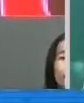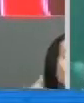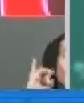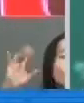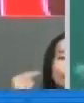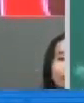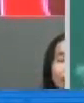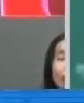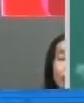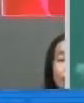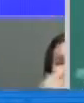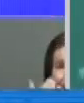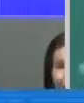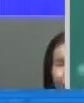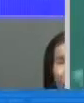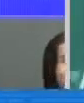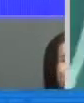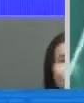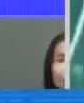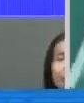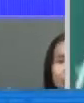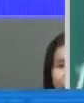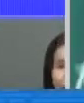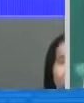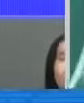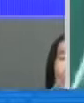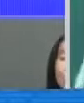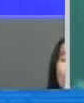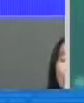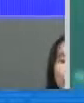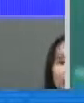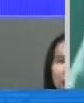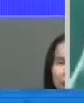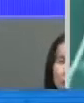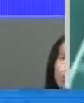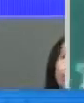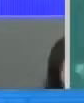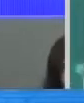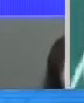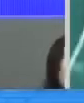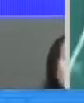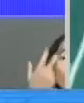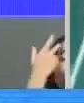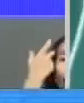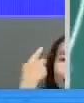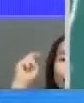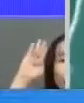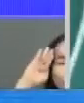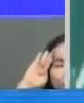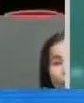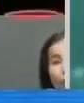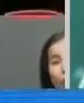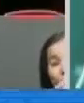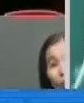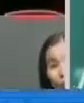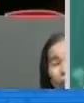ที่สาธารณะในเวลาที่ไม่ค่อยจะมีใครออกมานะครับวันนี้ก็เลยได้เห็นภาพตัวอย่างของที่ถูกเอามาให้ดูนะ